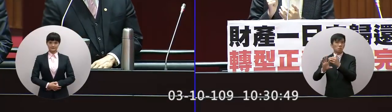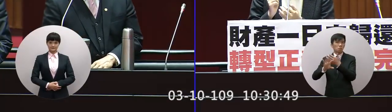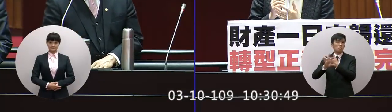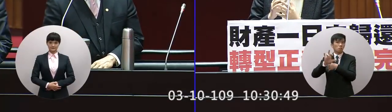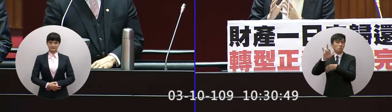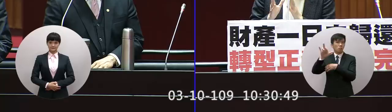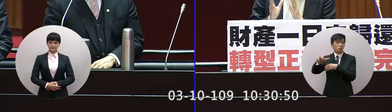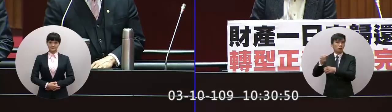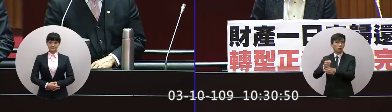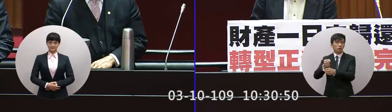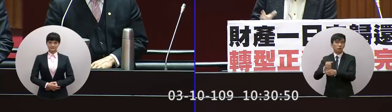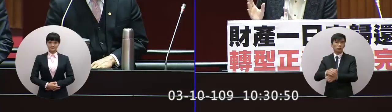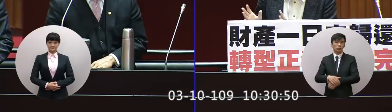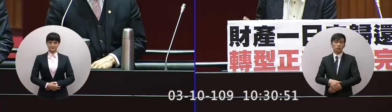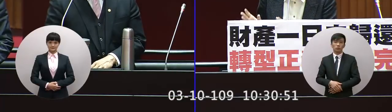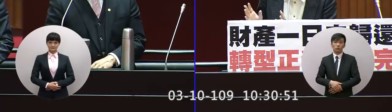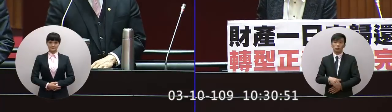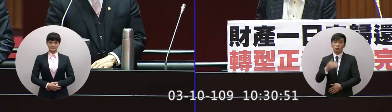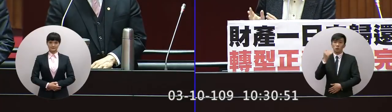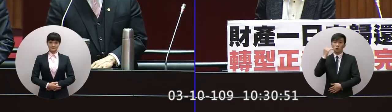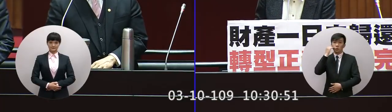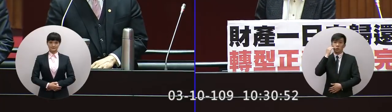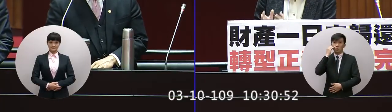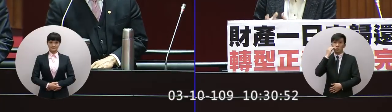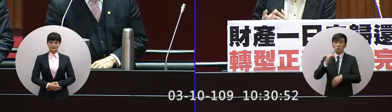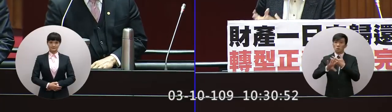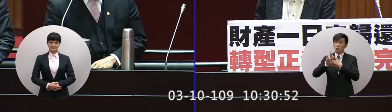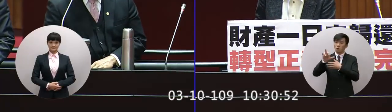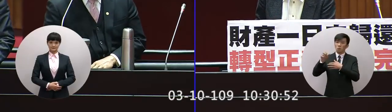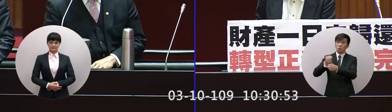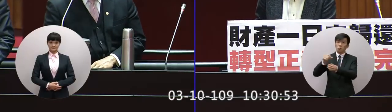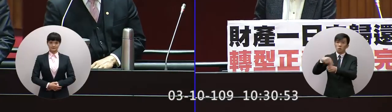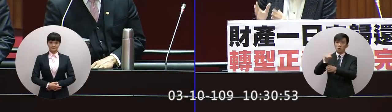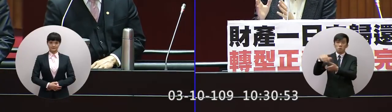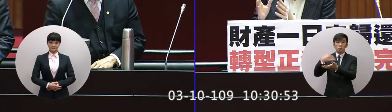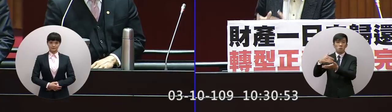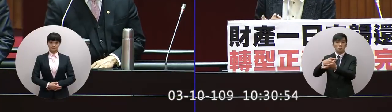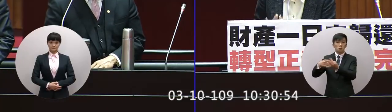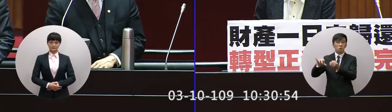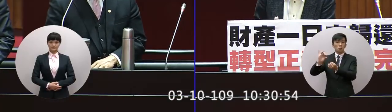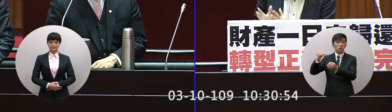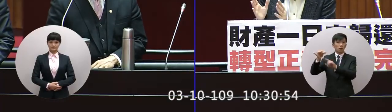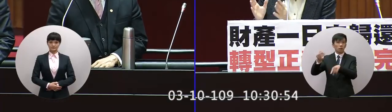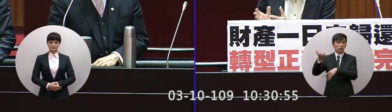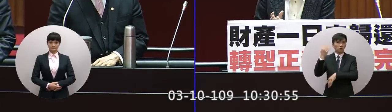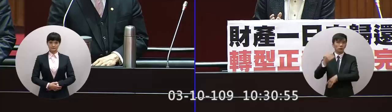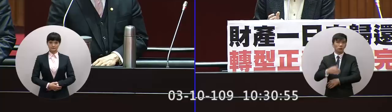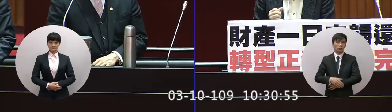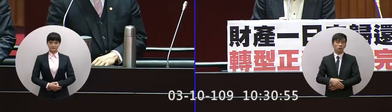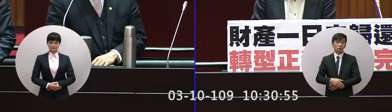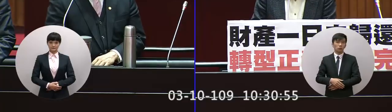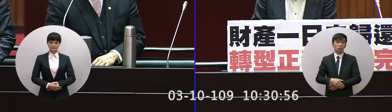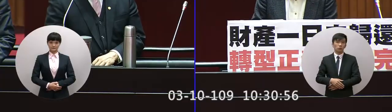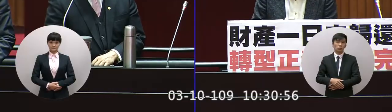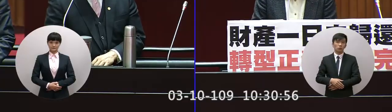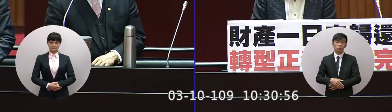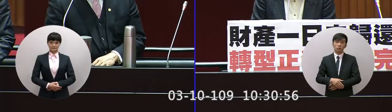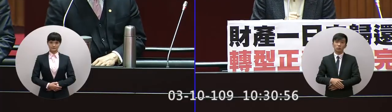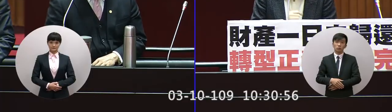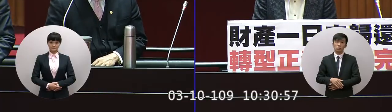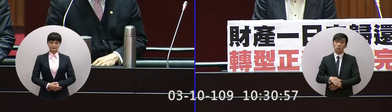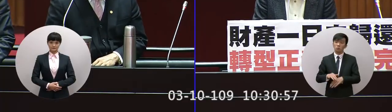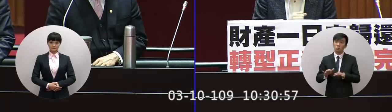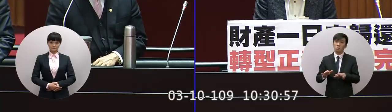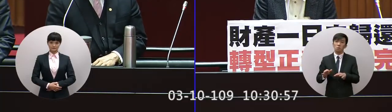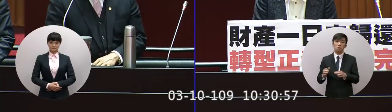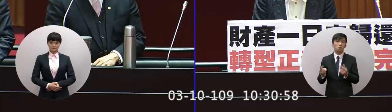那这些在海外工作的国人其实是数以百万计的。那其实很多的国人都是在目前我们所